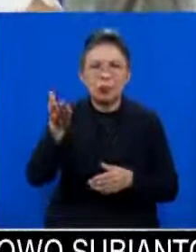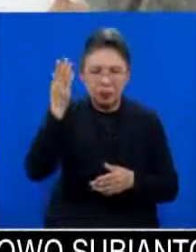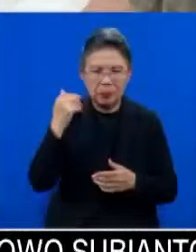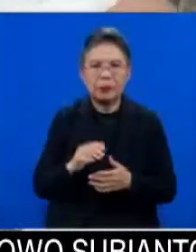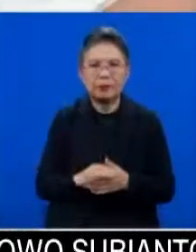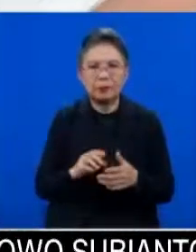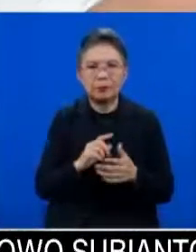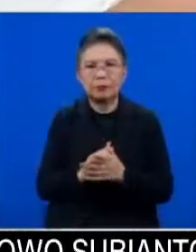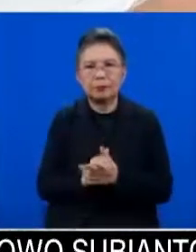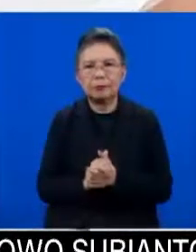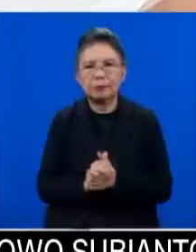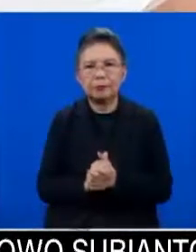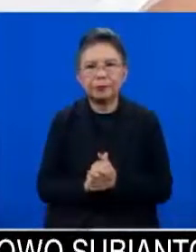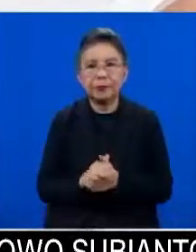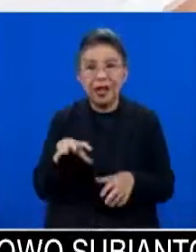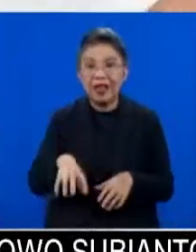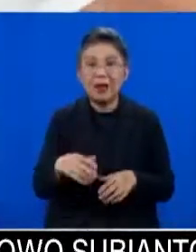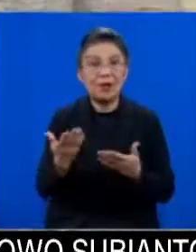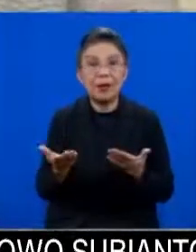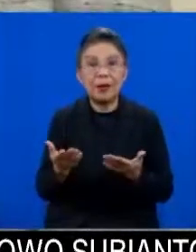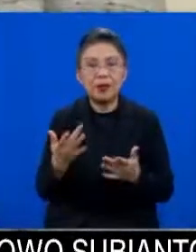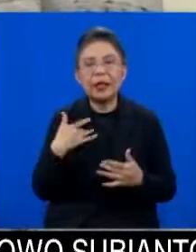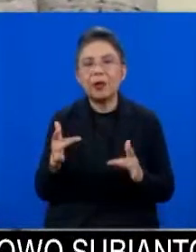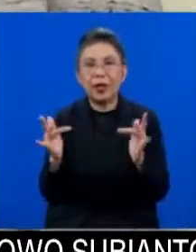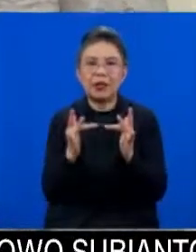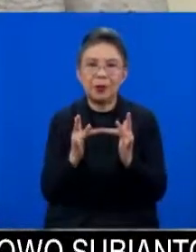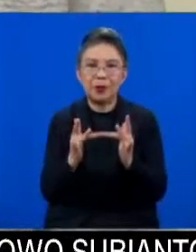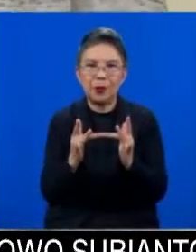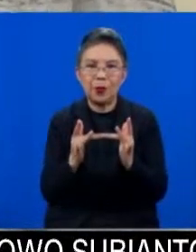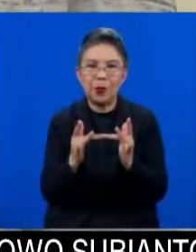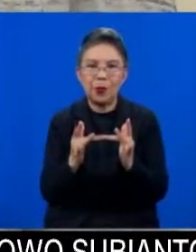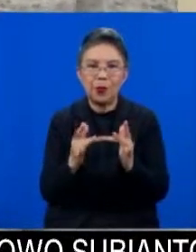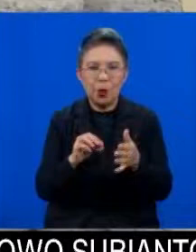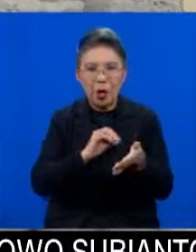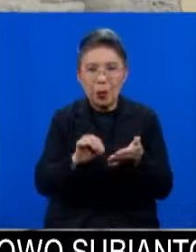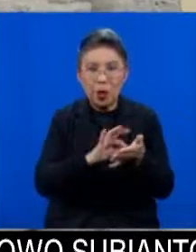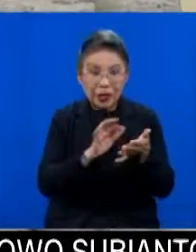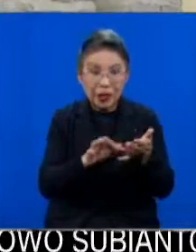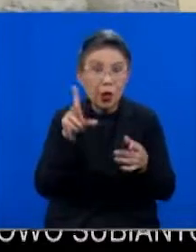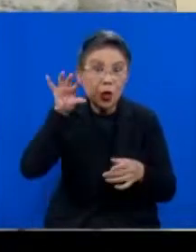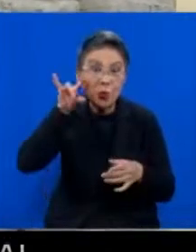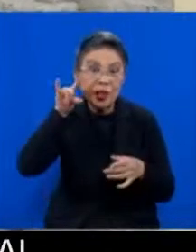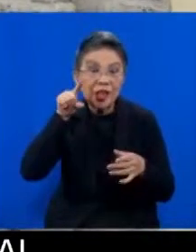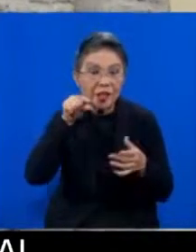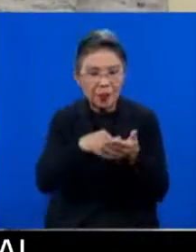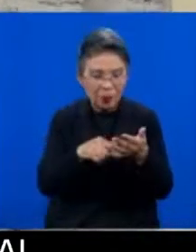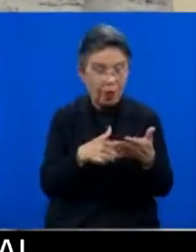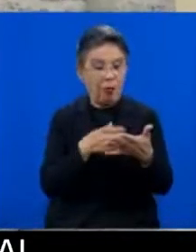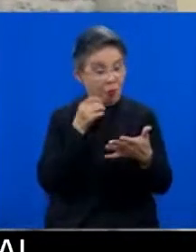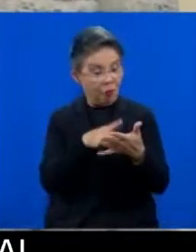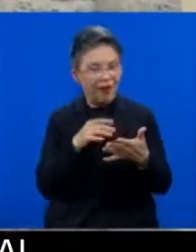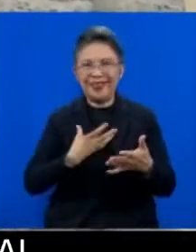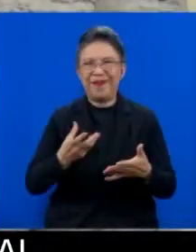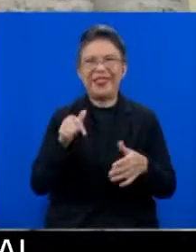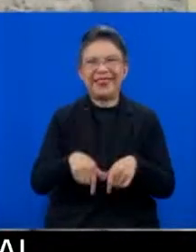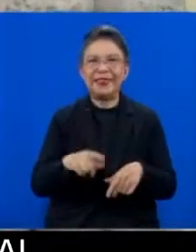ini. Tahu tempat ini dari sosmed. Jadi banyak yang posting-posting Twitter gitu-gitu kan. Jadi ya udah pengen kesini